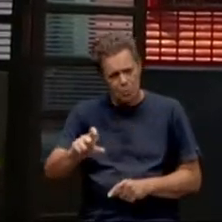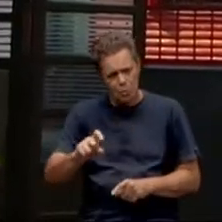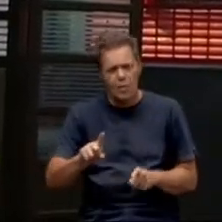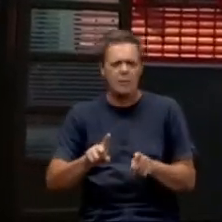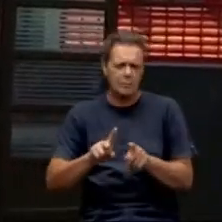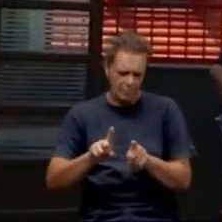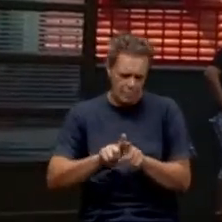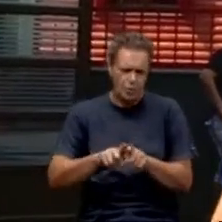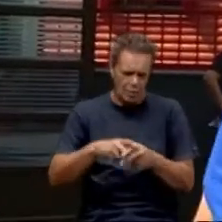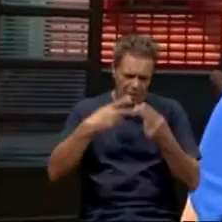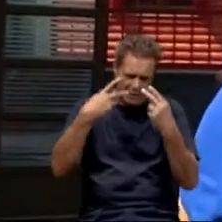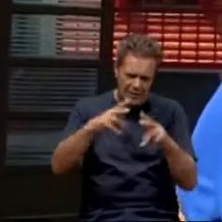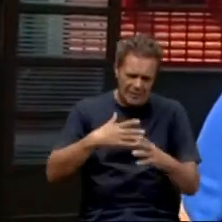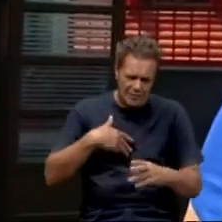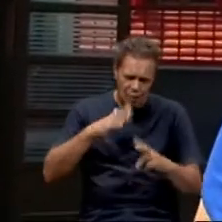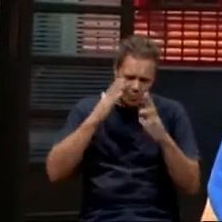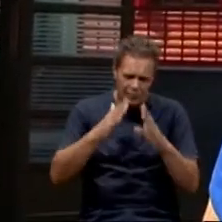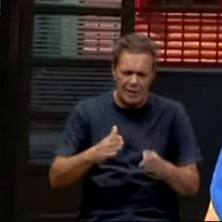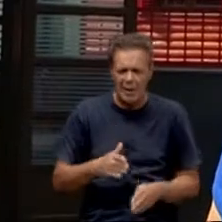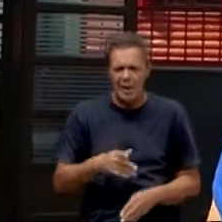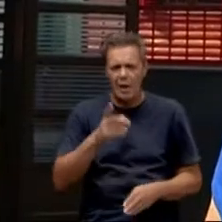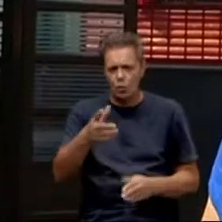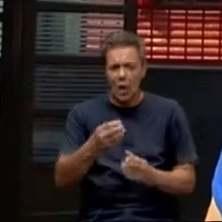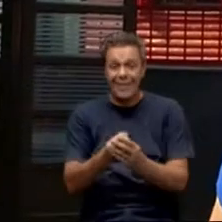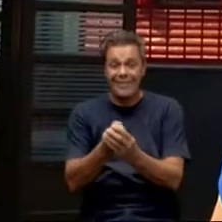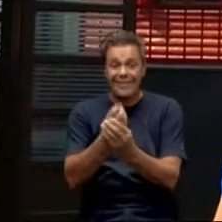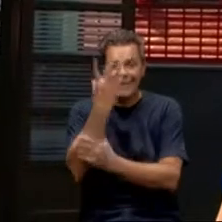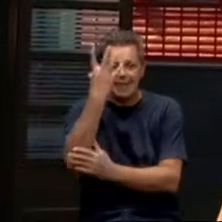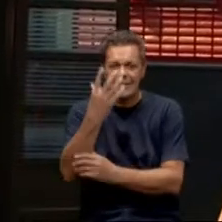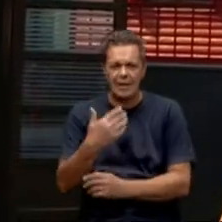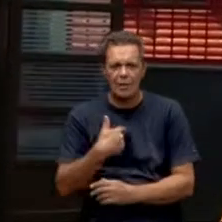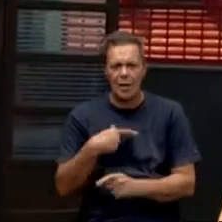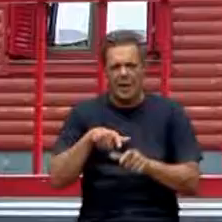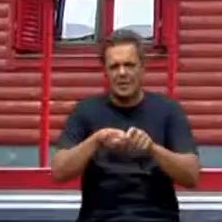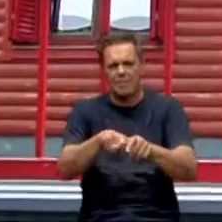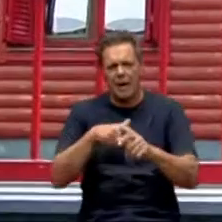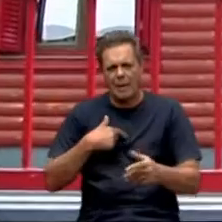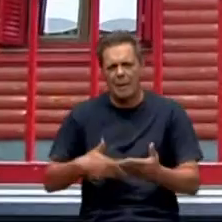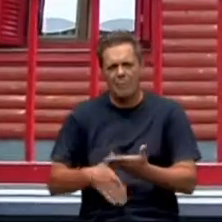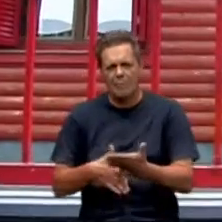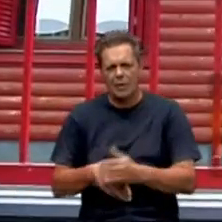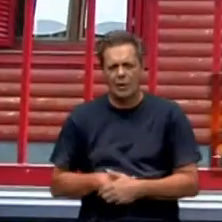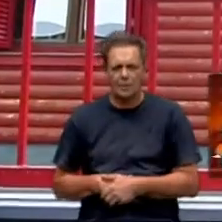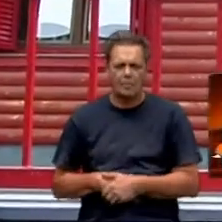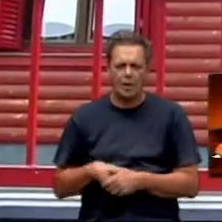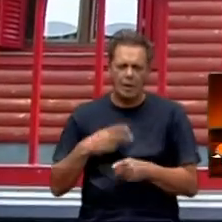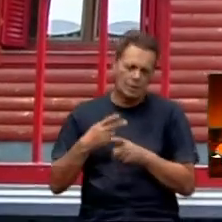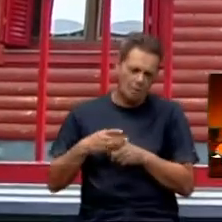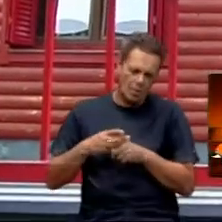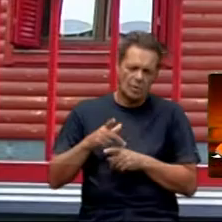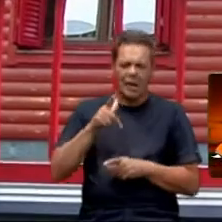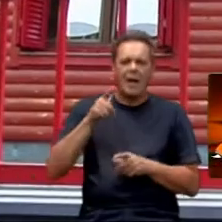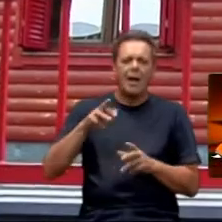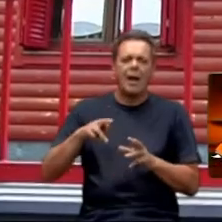način. I to je znači grijesnica koja nas spaja sve zajedno i pomaže nam. Ja sam bolovao od leukemije prije,